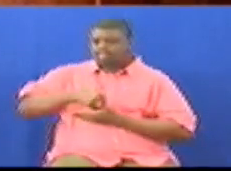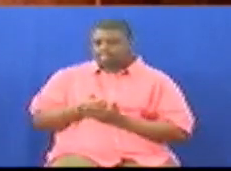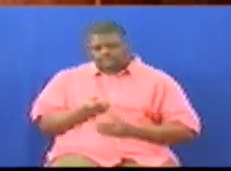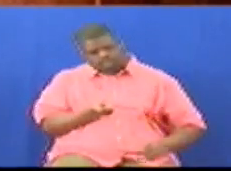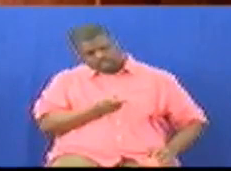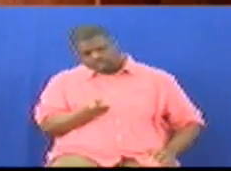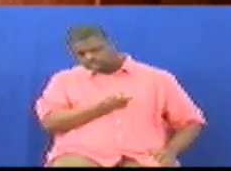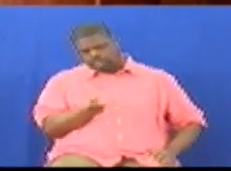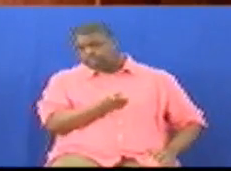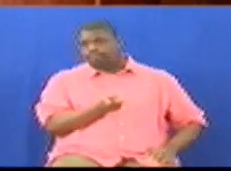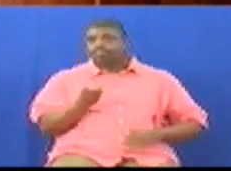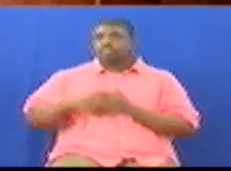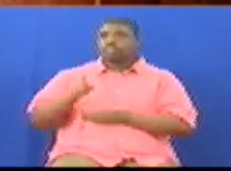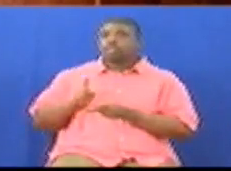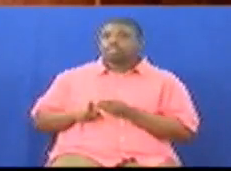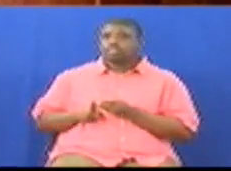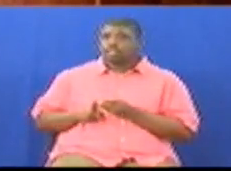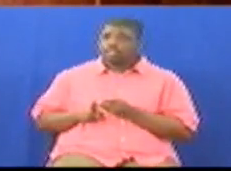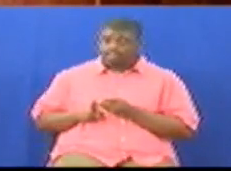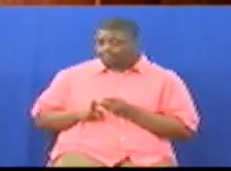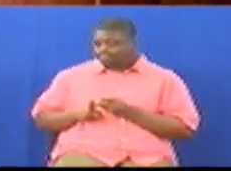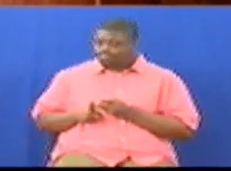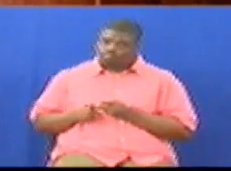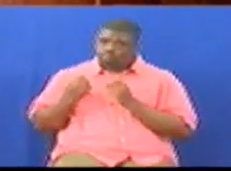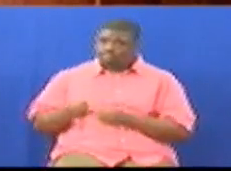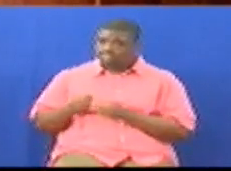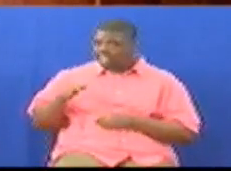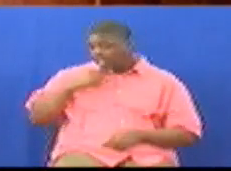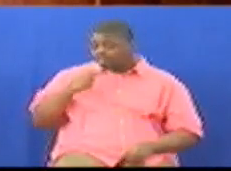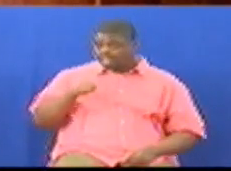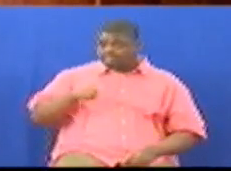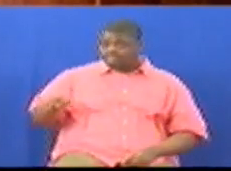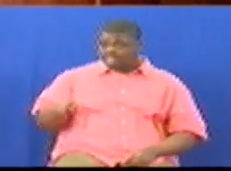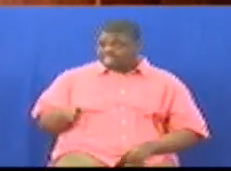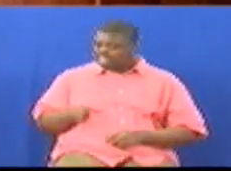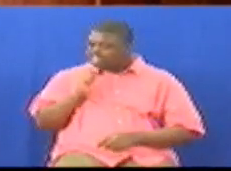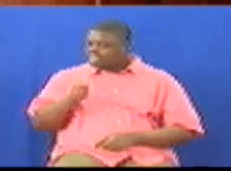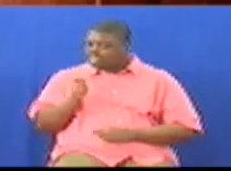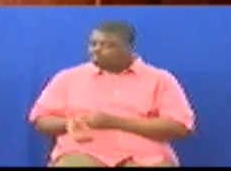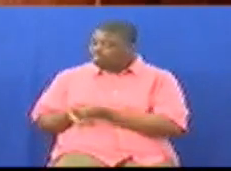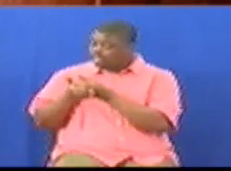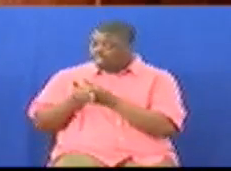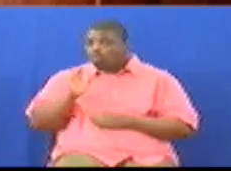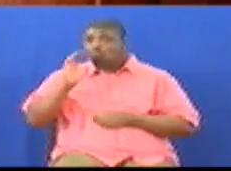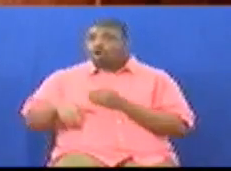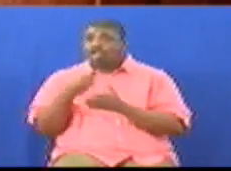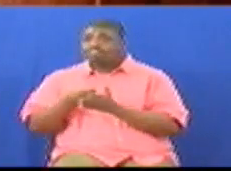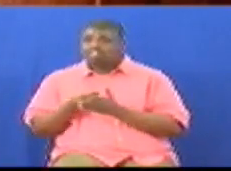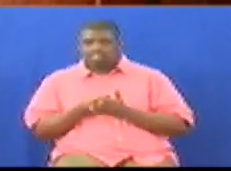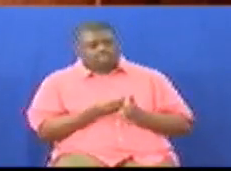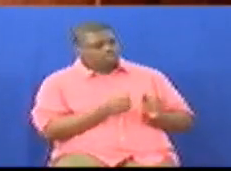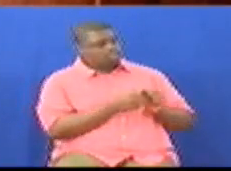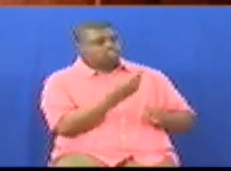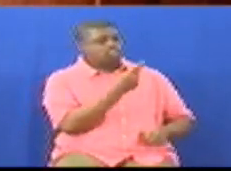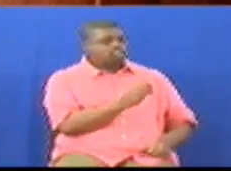Mheshimiwa Naibu Spika, katika kulinganisha bajeti ya ofisi ya Rais TAMISEMI Raja za taifa kwa mwaka wa fedha 2021,